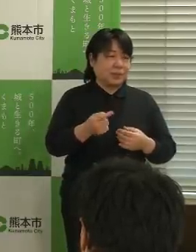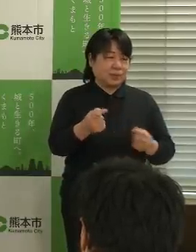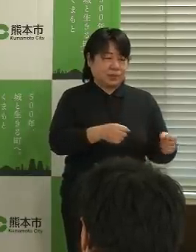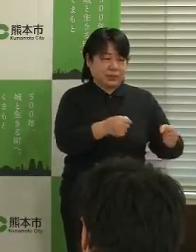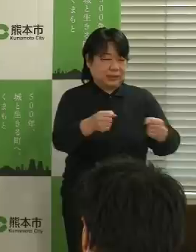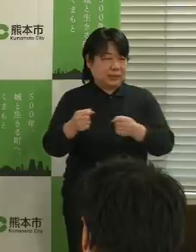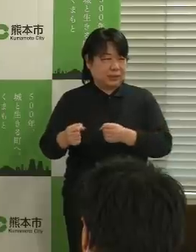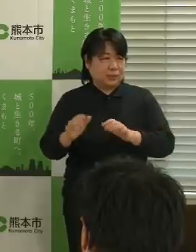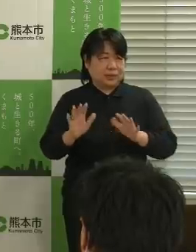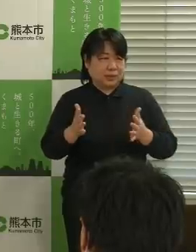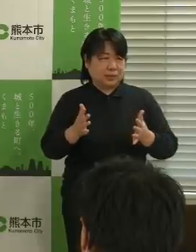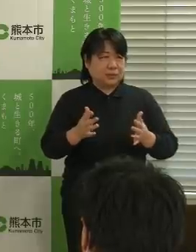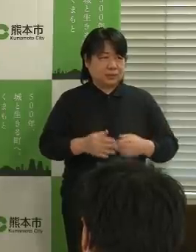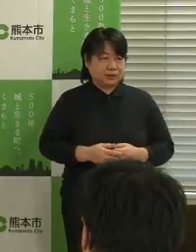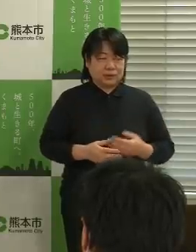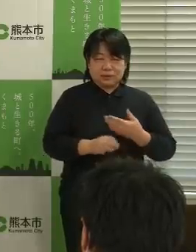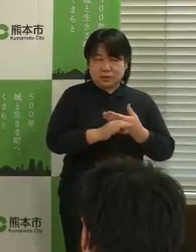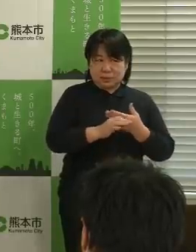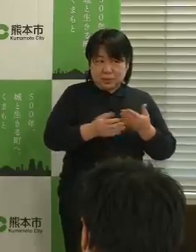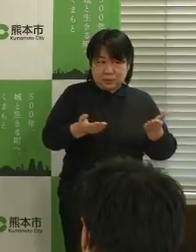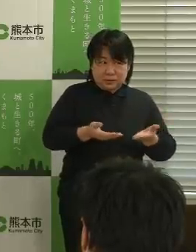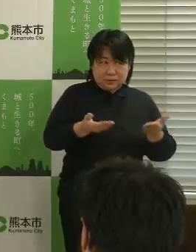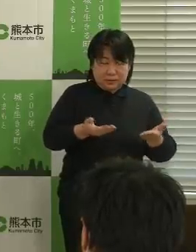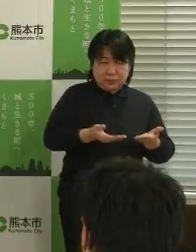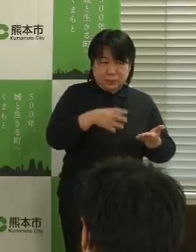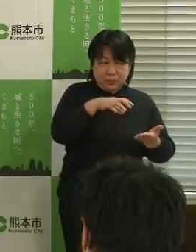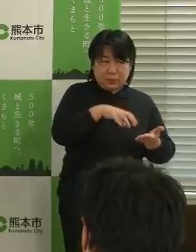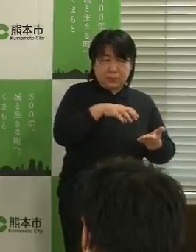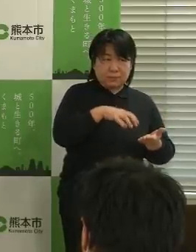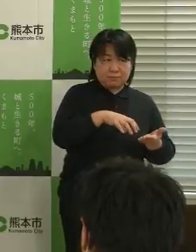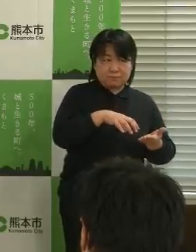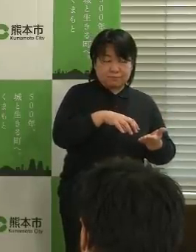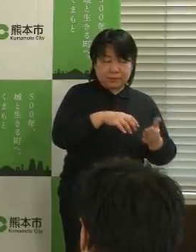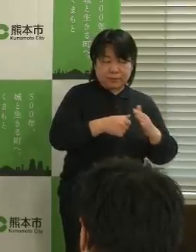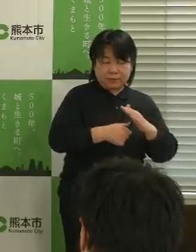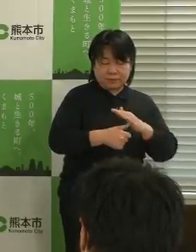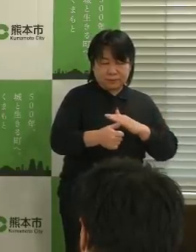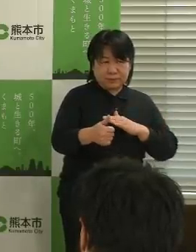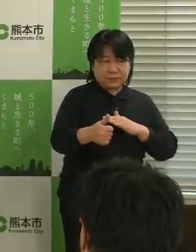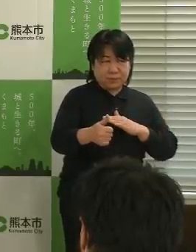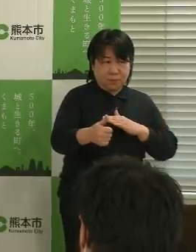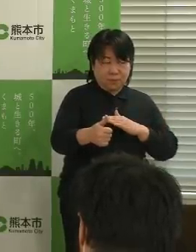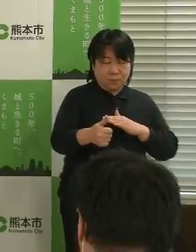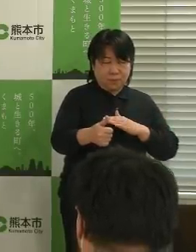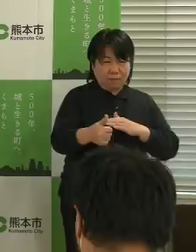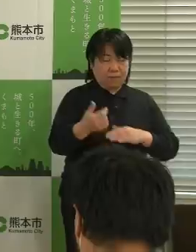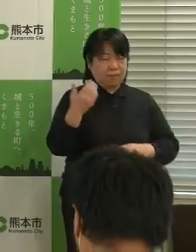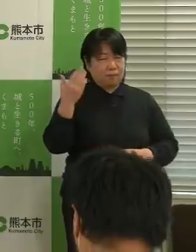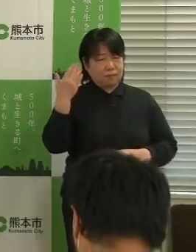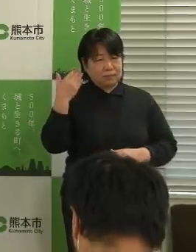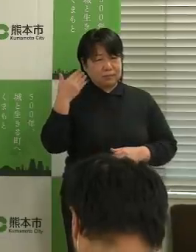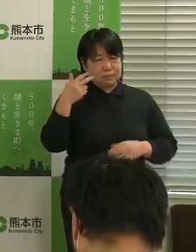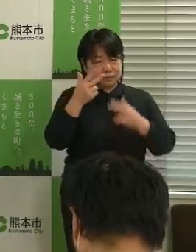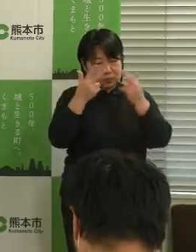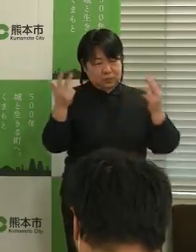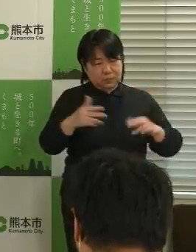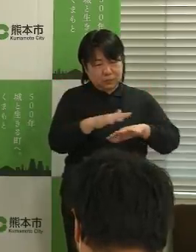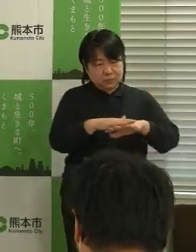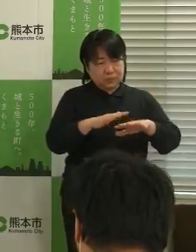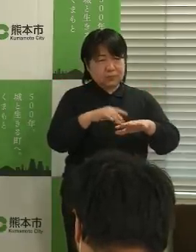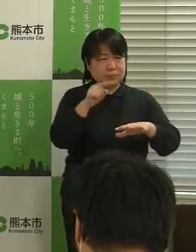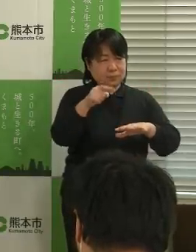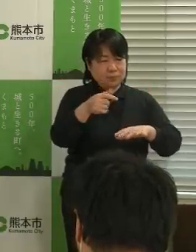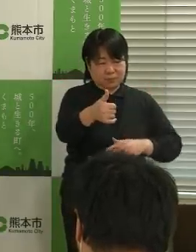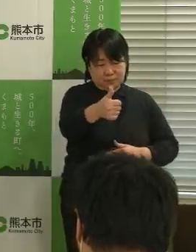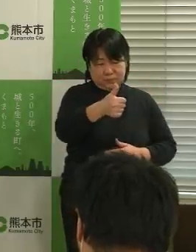で、あの例えば仕事の面でおいてもですね、やはり出張されて札幌から先日出張された方がですね熊本で